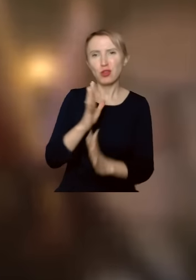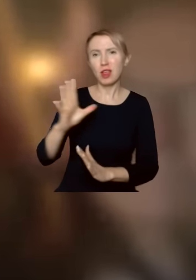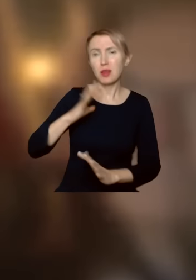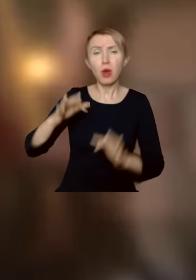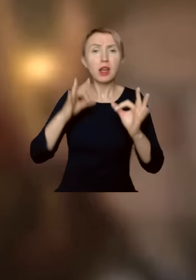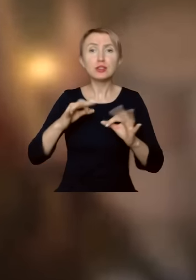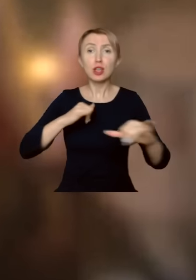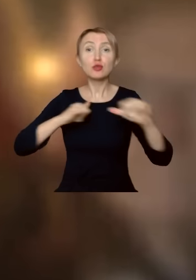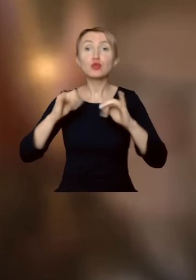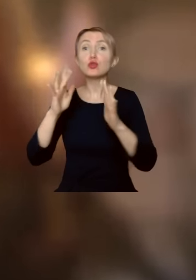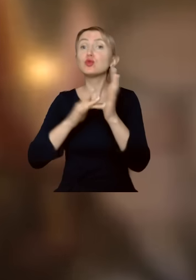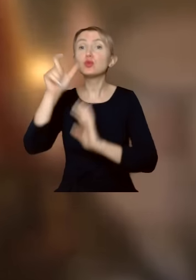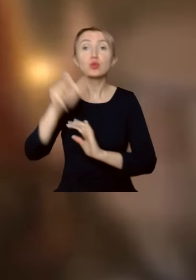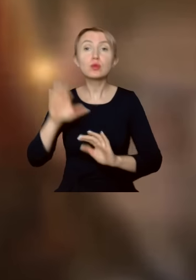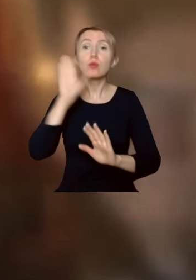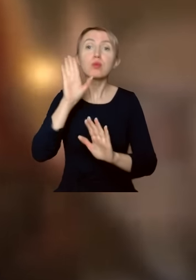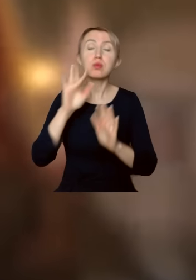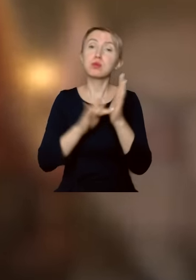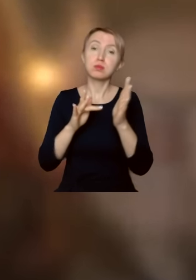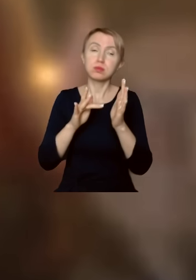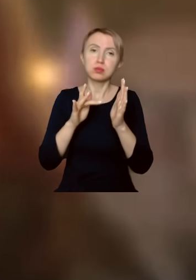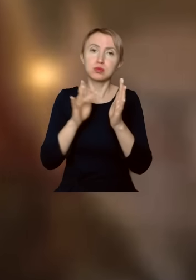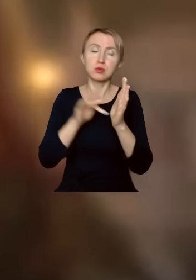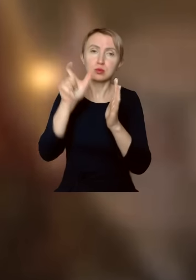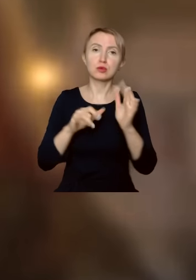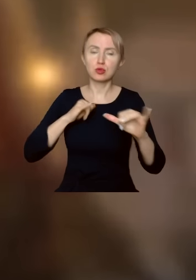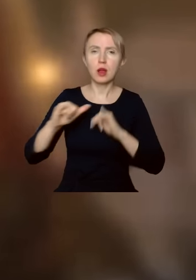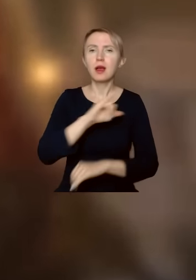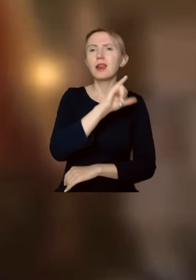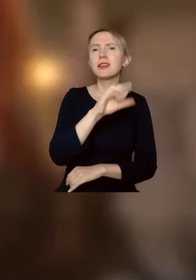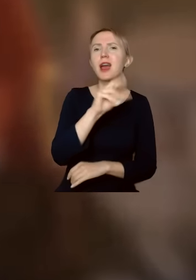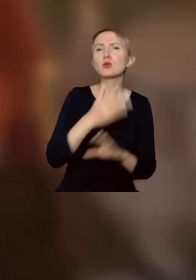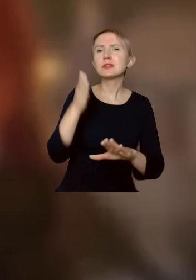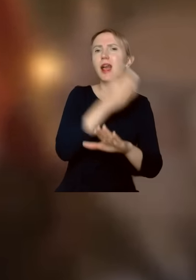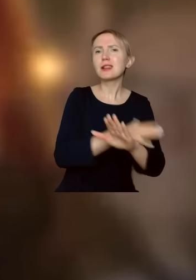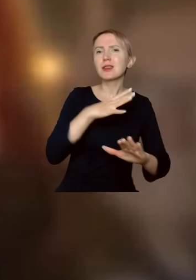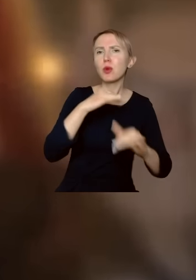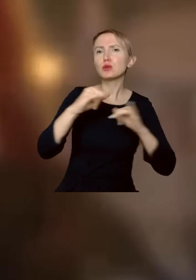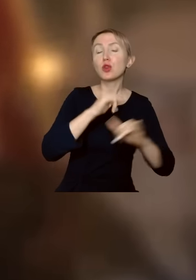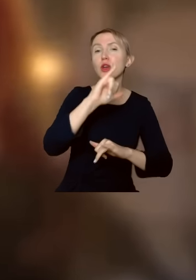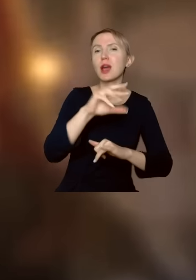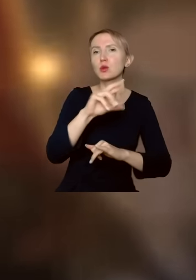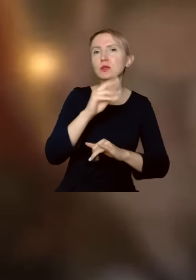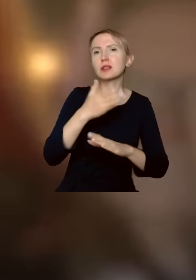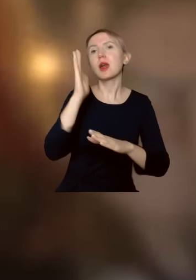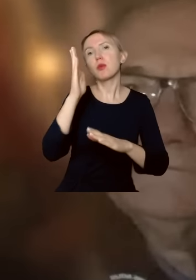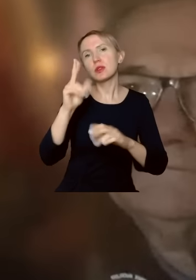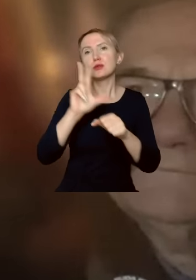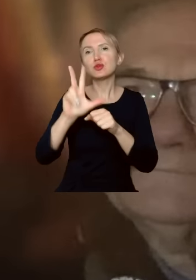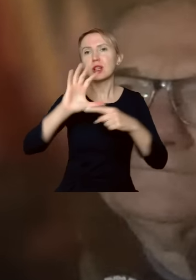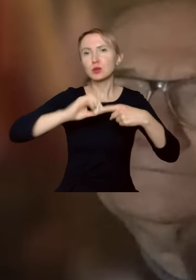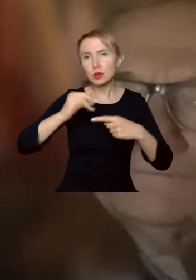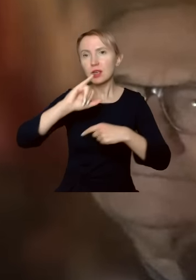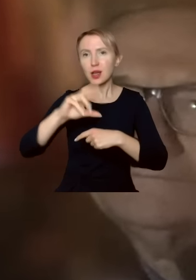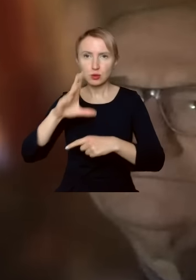rządził Tusk, dalej rządzi Tusk. No, za Jaruzelskiego też było tak, że rządził Jaruzelski i dalej po 13 grudnia rządził